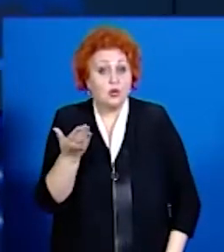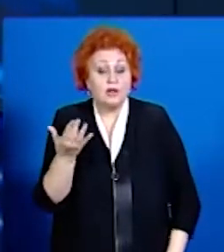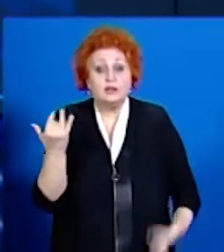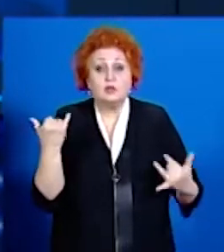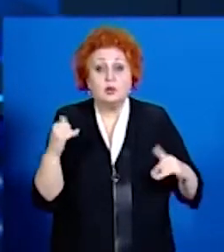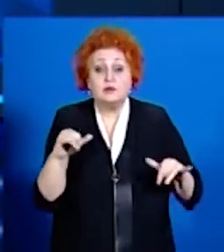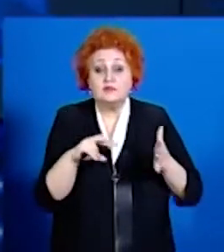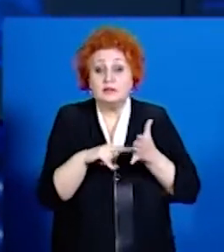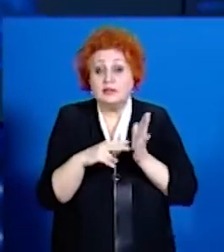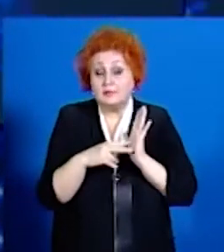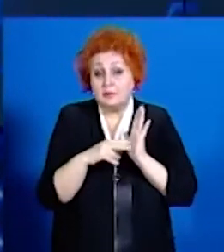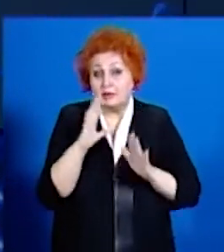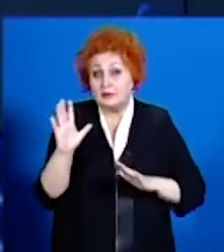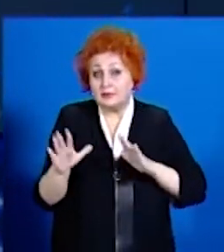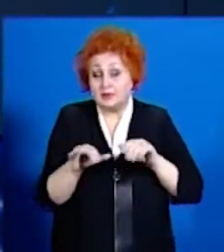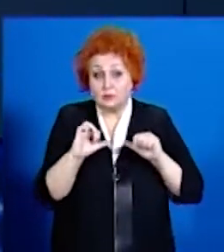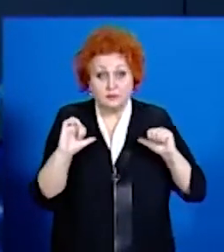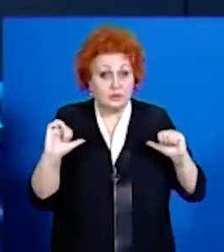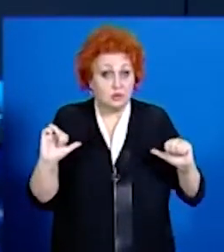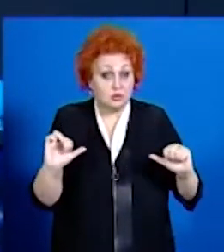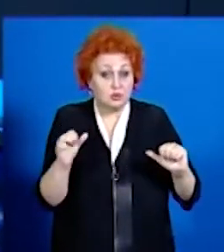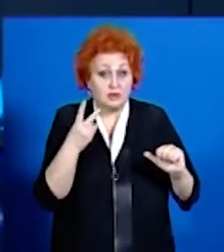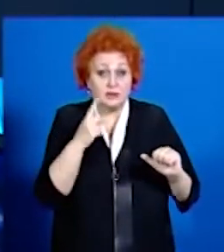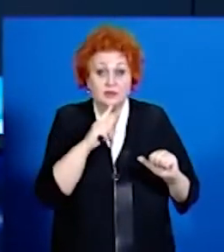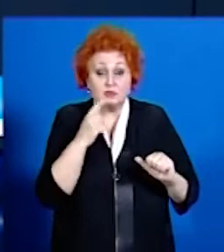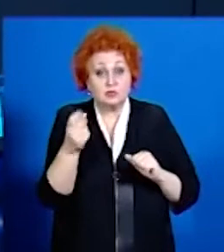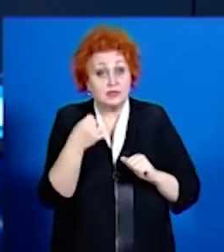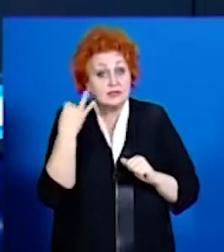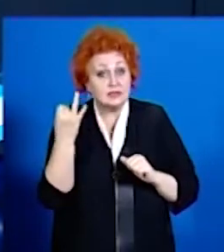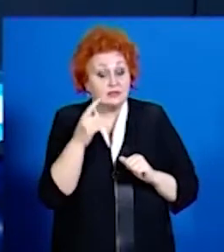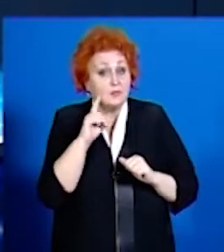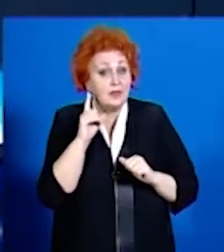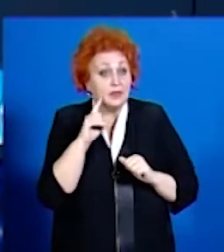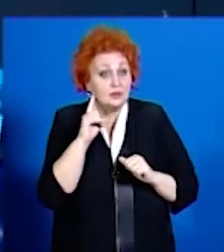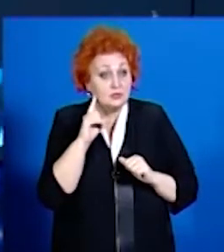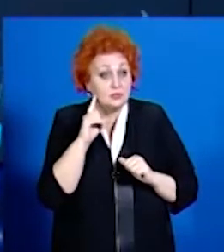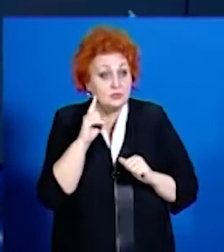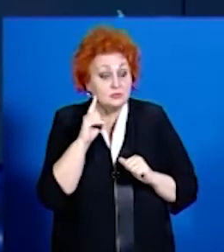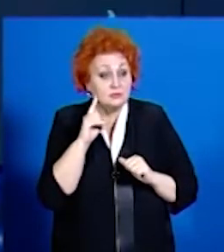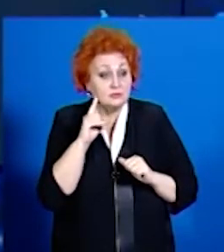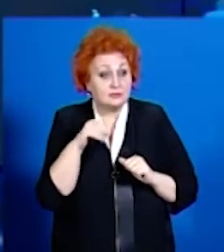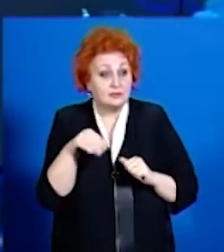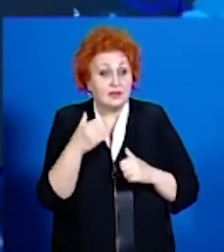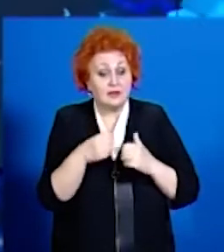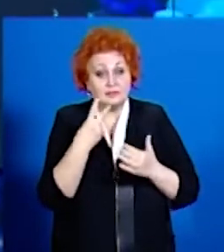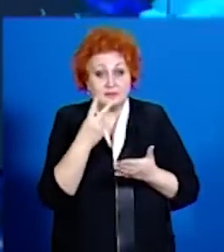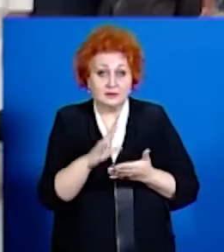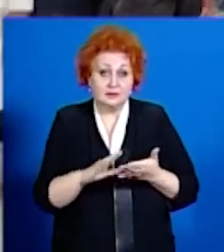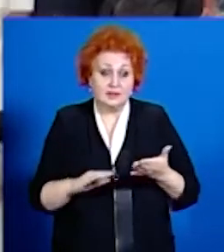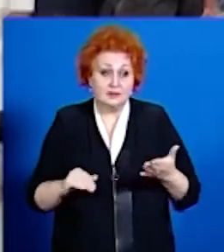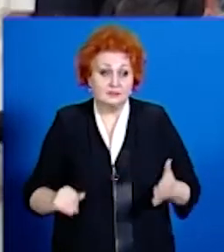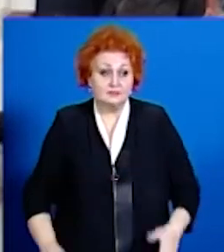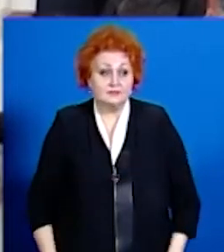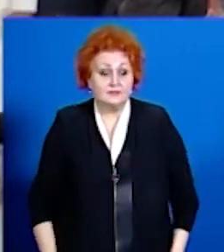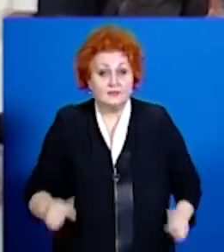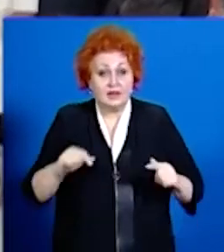уникальные проекты покорили жюри и трудно ли сегодня заинтересовать краеведением молодежь? Мы пообщались с каждым из победителей.